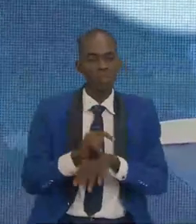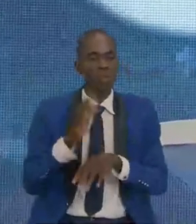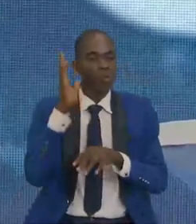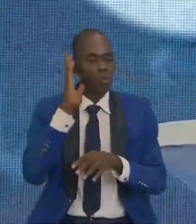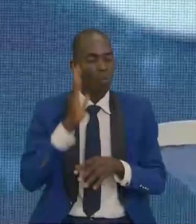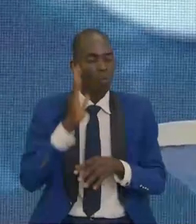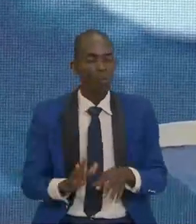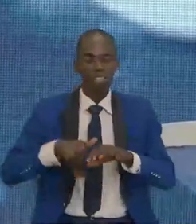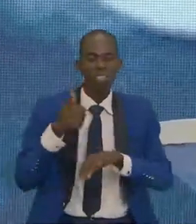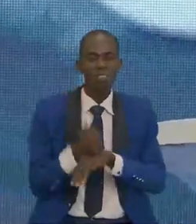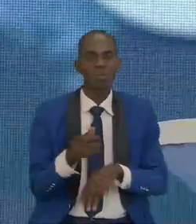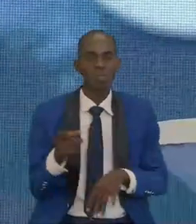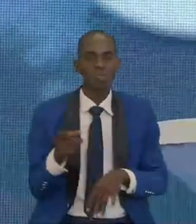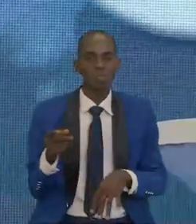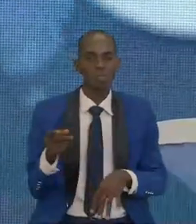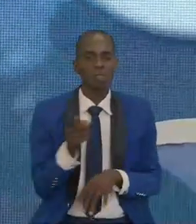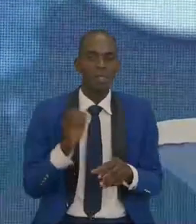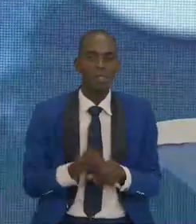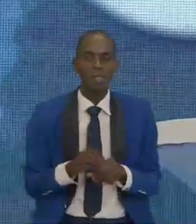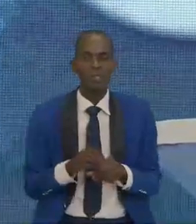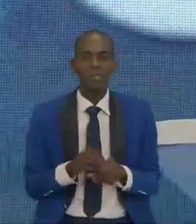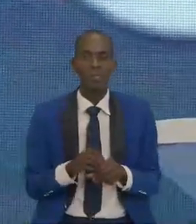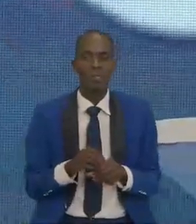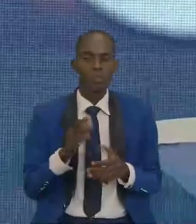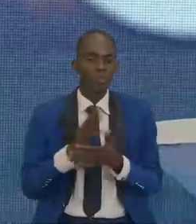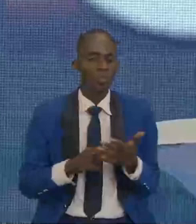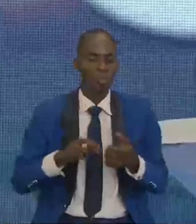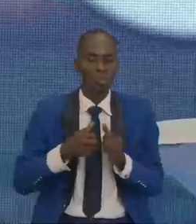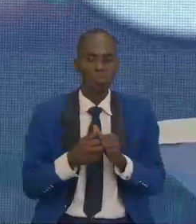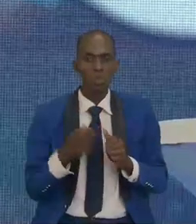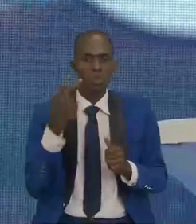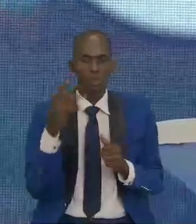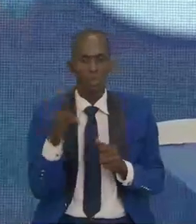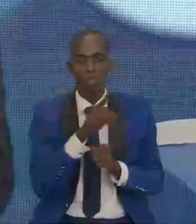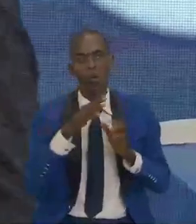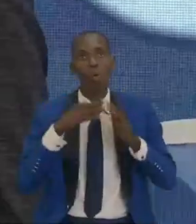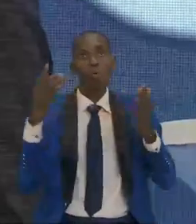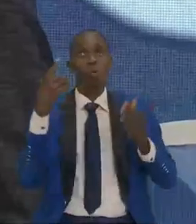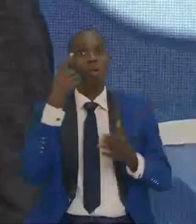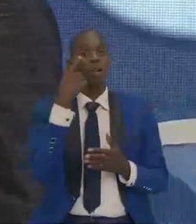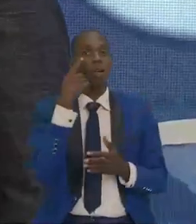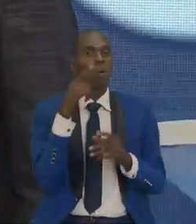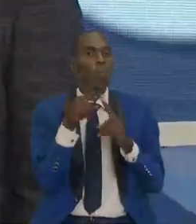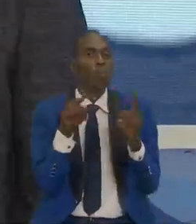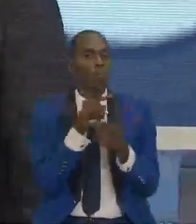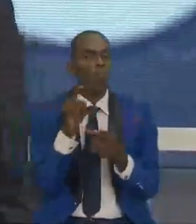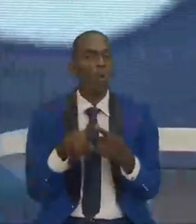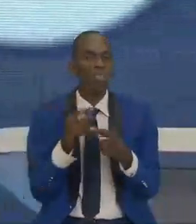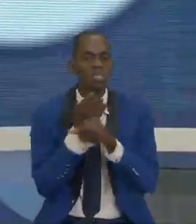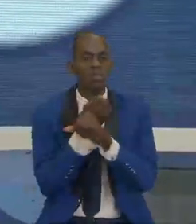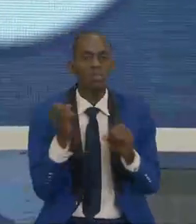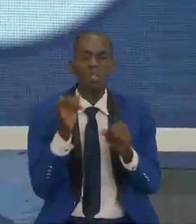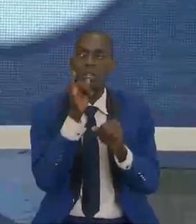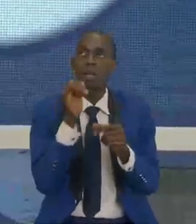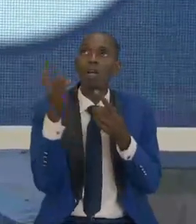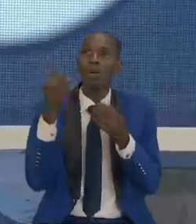passe et que cela va les sceller au destin tragique éternel, il